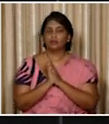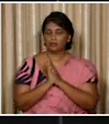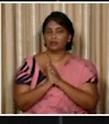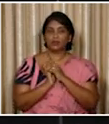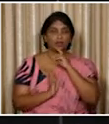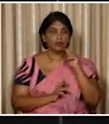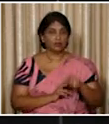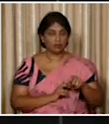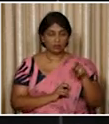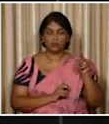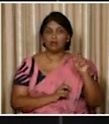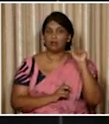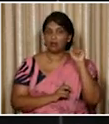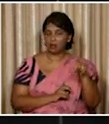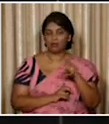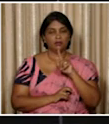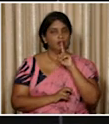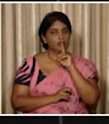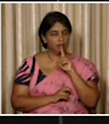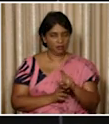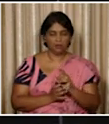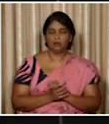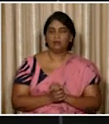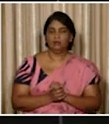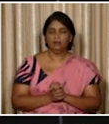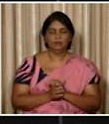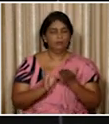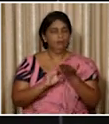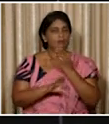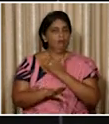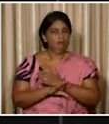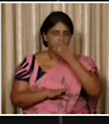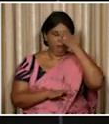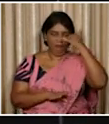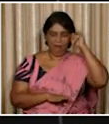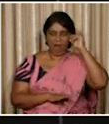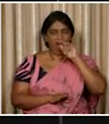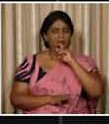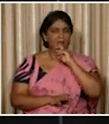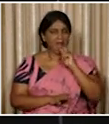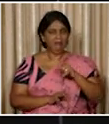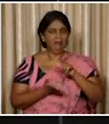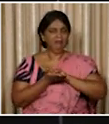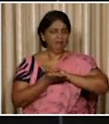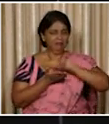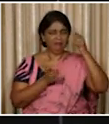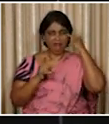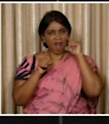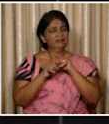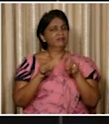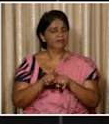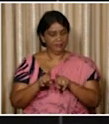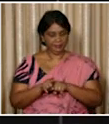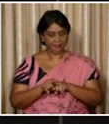வழங்கியவர் நாட்டை விட்டு தப்பியோடியது போன்று செல்வார் என்று குறிப்பிடப்பட்டுள்ளது. சிங்கள பேரினவாதத்தால்